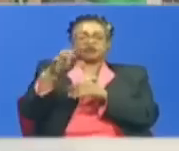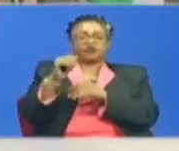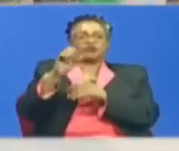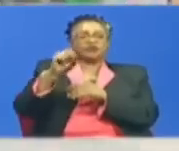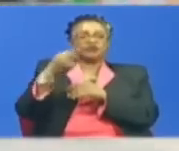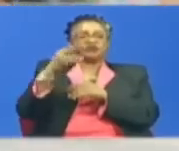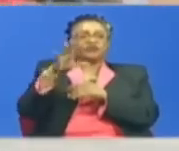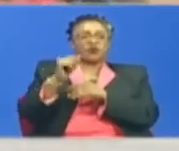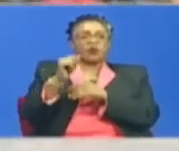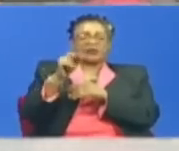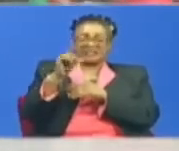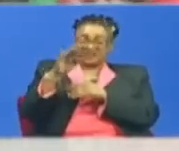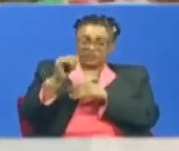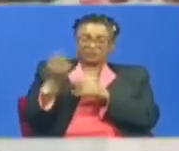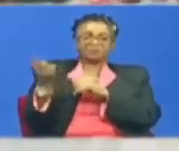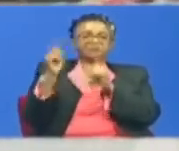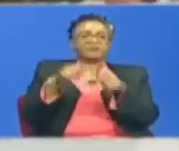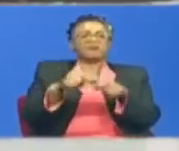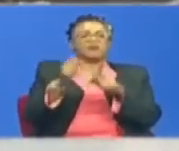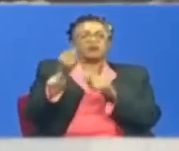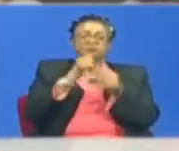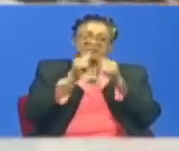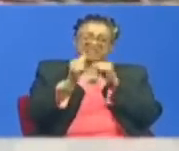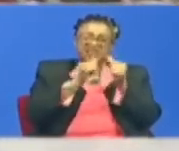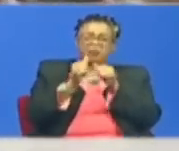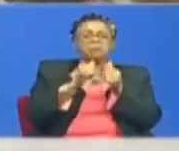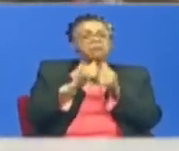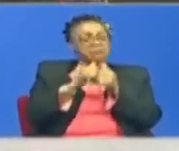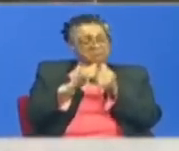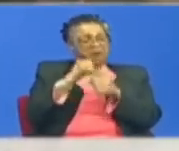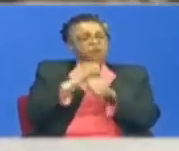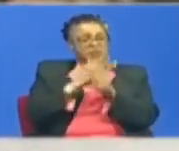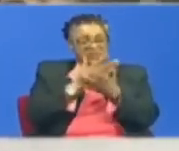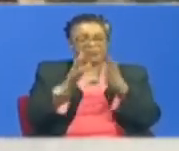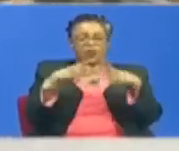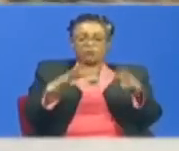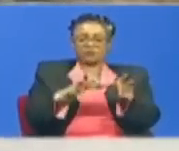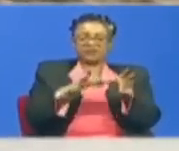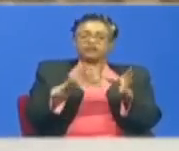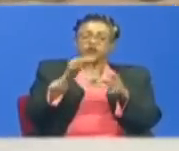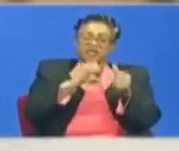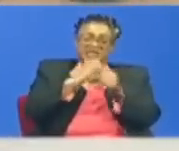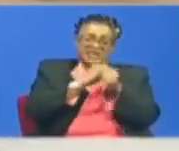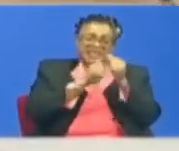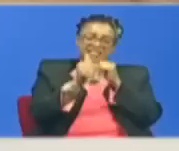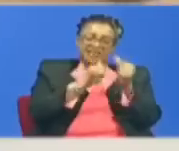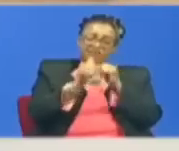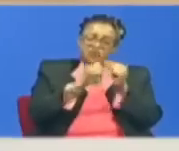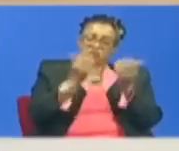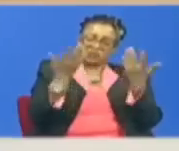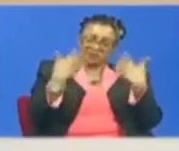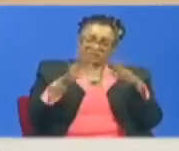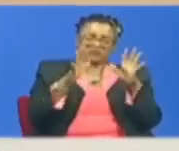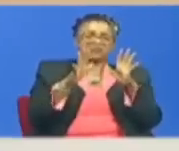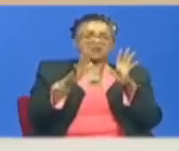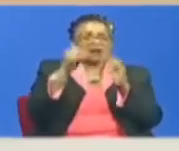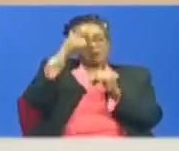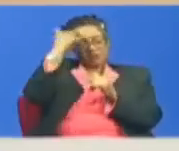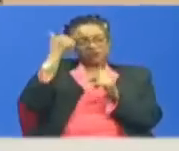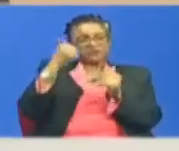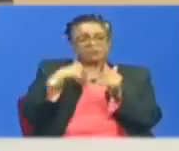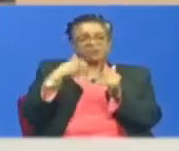Kefwa walikuja wakaona that Onguso ana kuna kitu anadu kwa community. Kefwa tukateka an interview nao ikakuwa because mimi ni mmoja wa